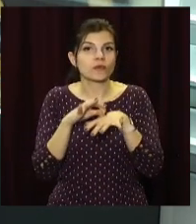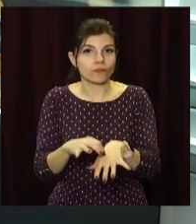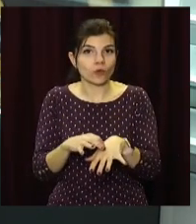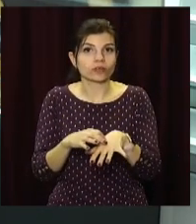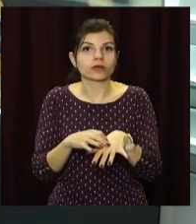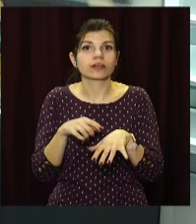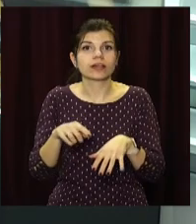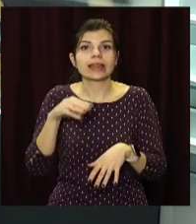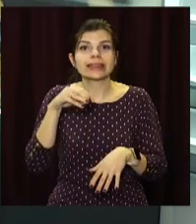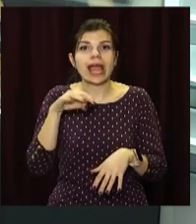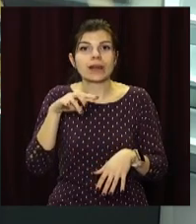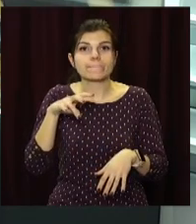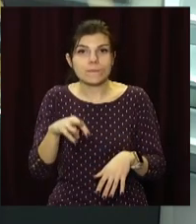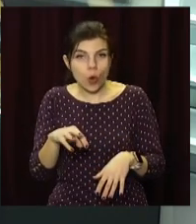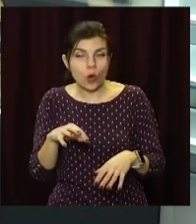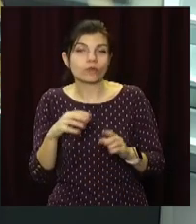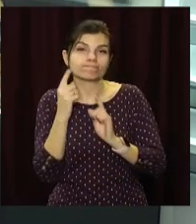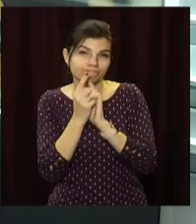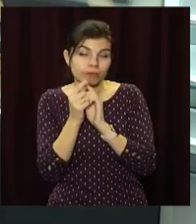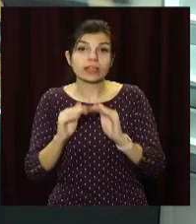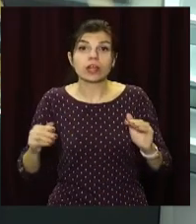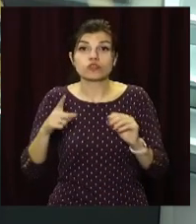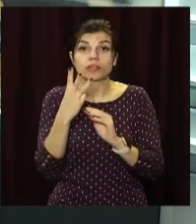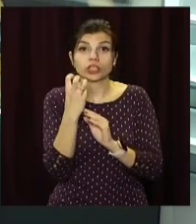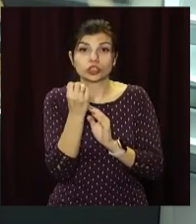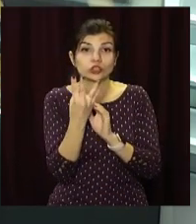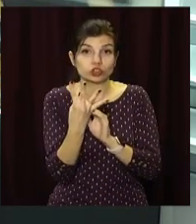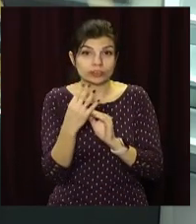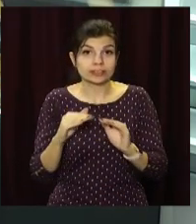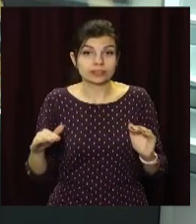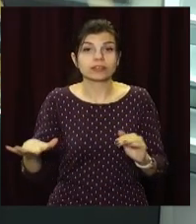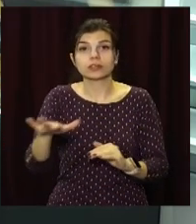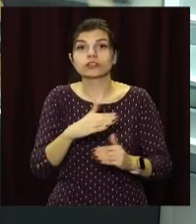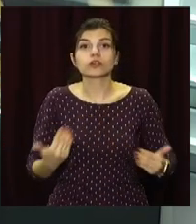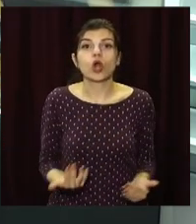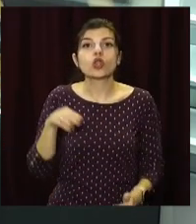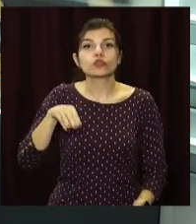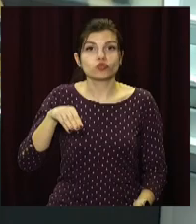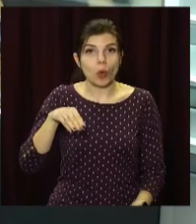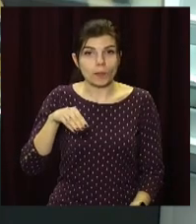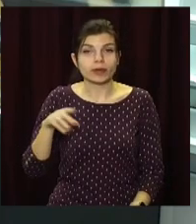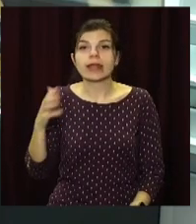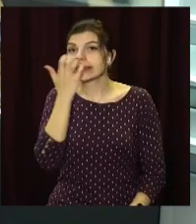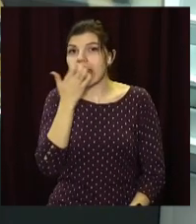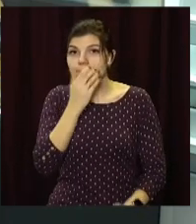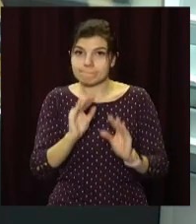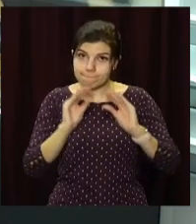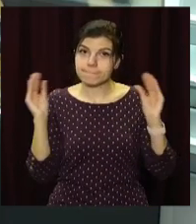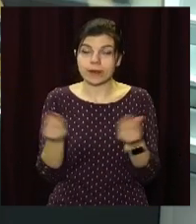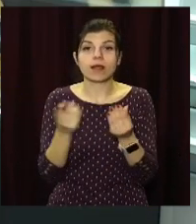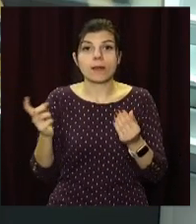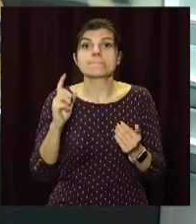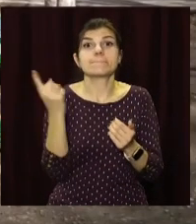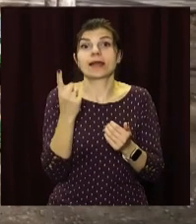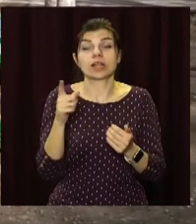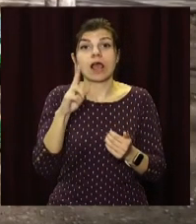їхню термомодернізацію. Дитсадок номер 314 на житловому масиві Тополя утеплили одним з перших. І